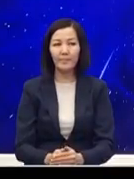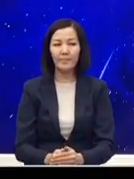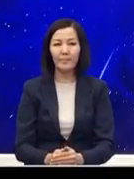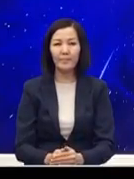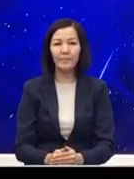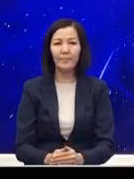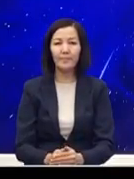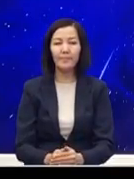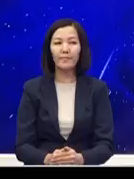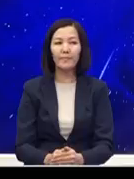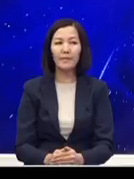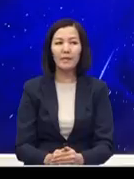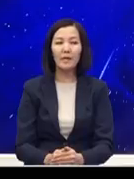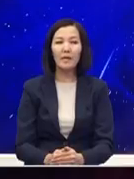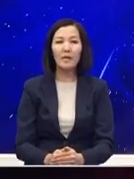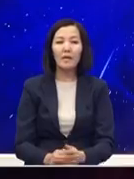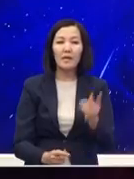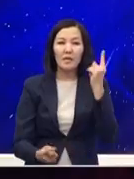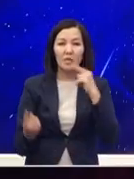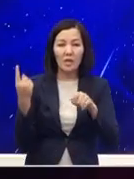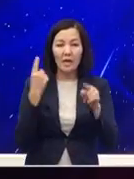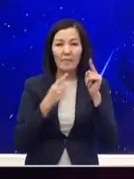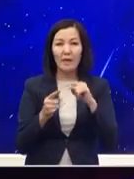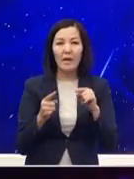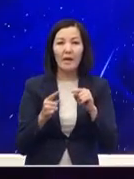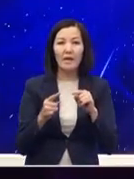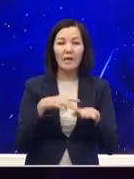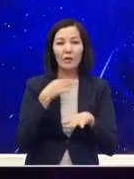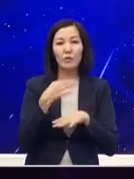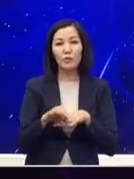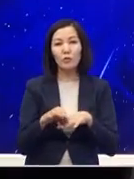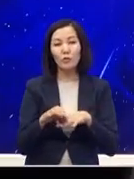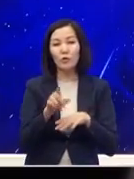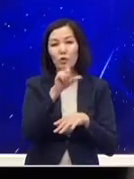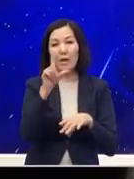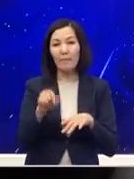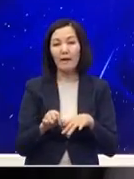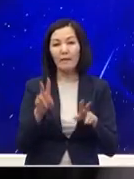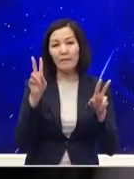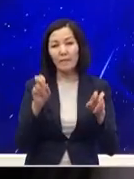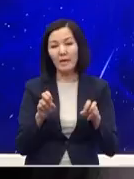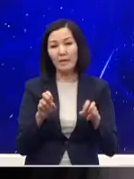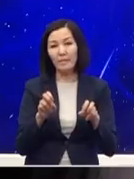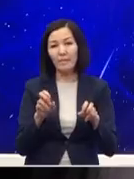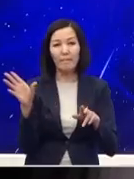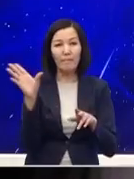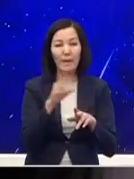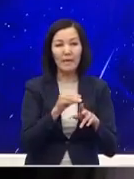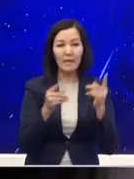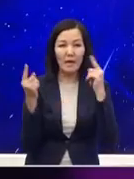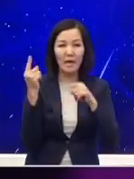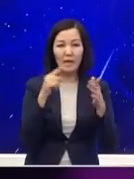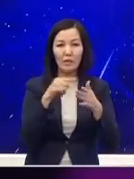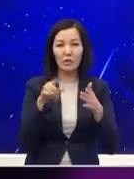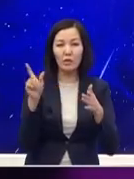Айналып жатқан уақытты бейнелеп шеңбер бойын айналған жеті ақын. Оларды тоғыстырған, табыстырған осы әлем. Поэзия деген